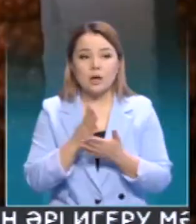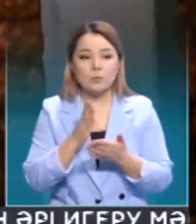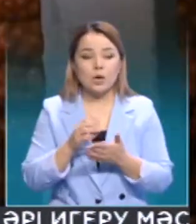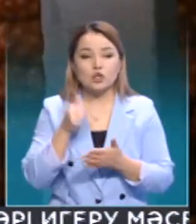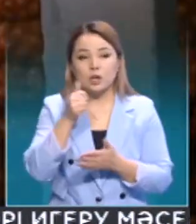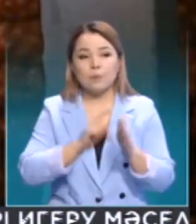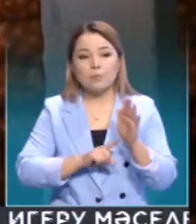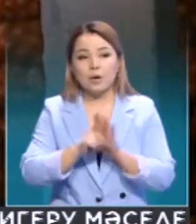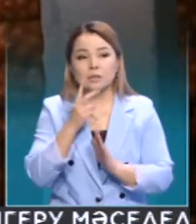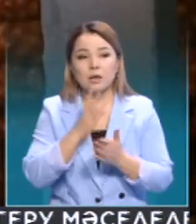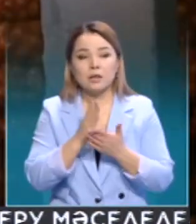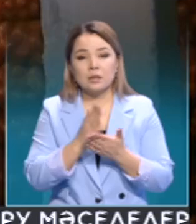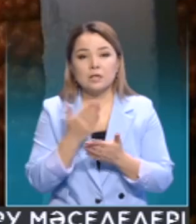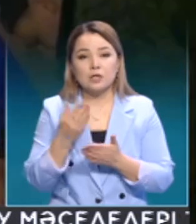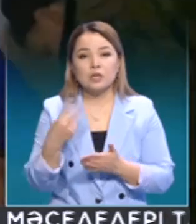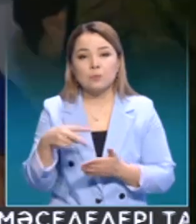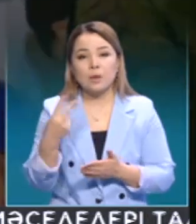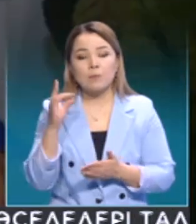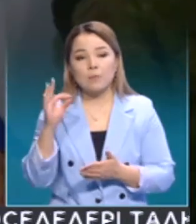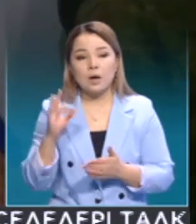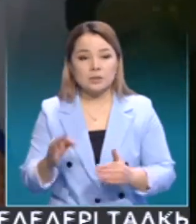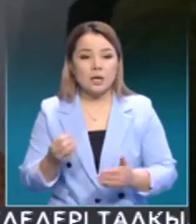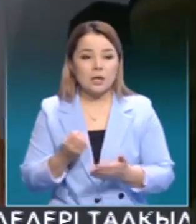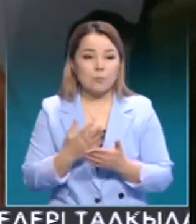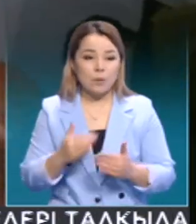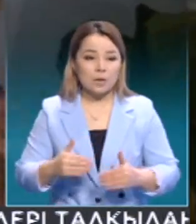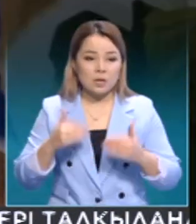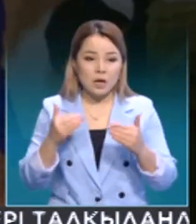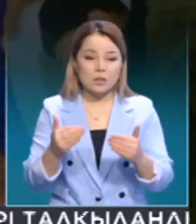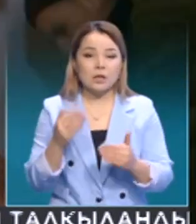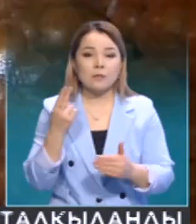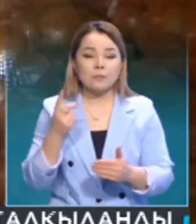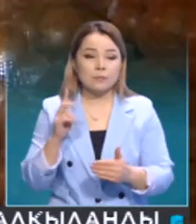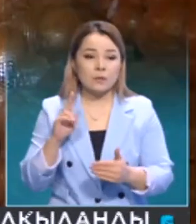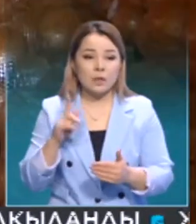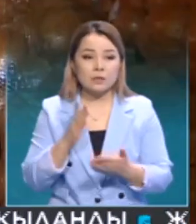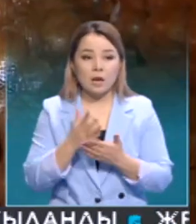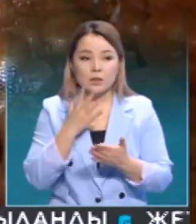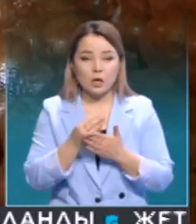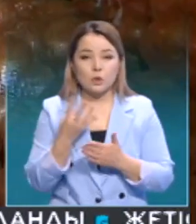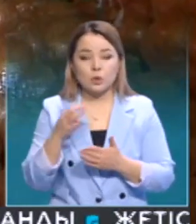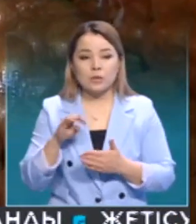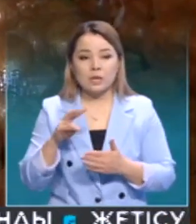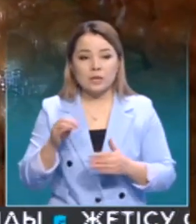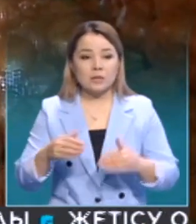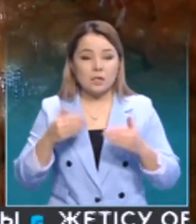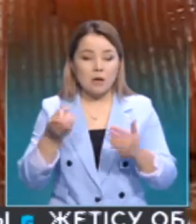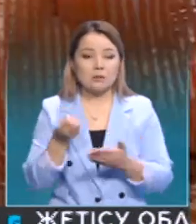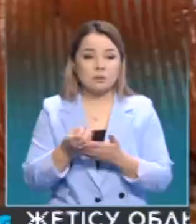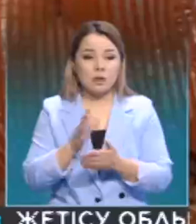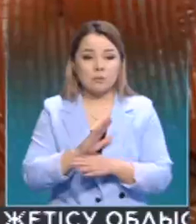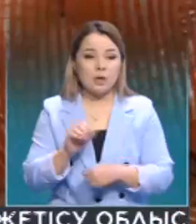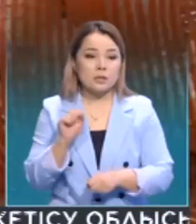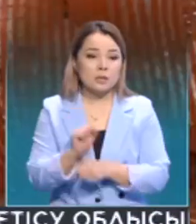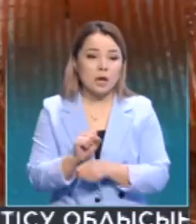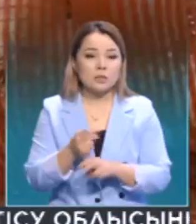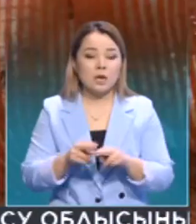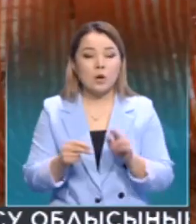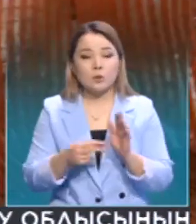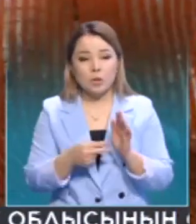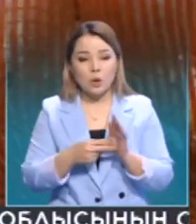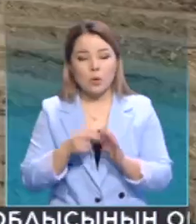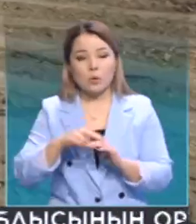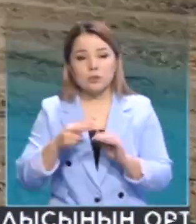басында пияз бағасы 22%-ға қымбаттап, келісі 400 теңгеге жеткен еді. Қымбатшылықты болдырмау, бағаны ұстап тұру үшін